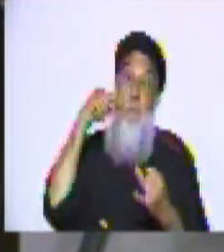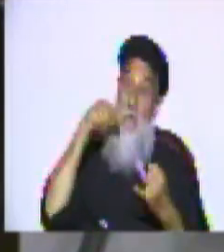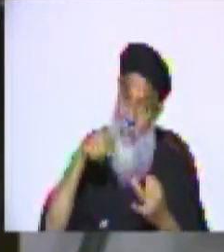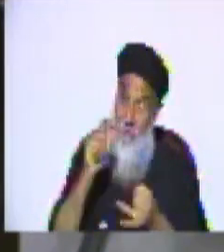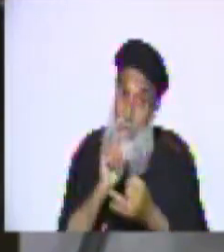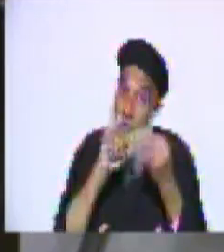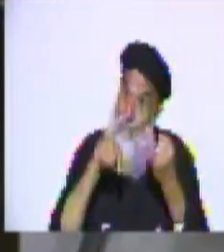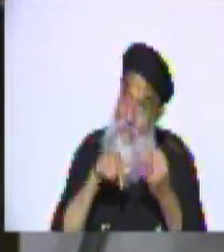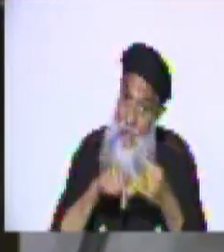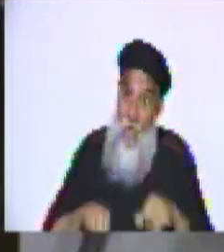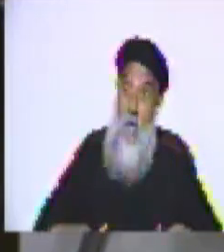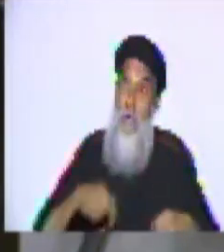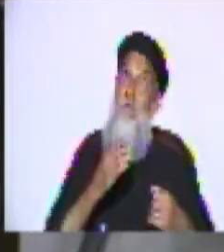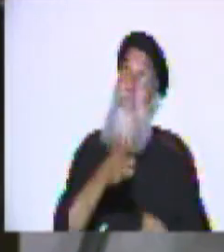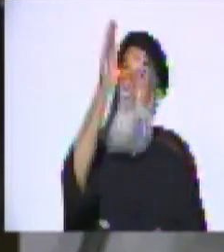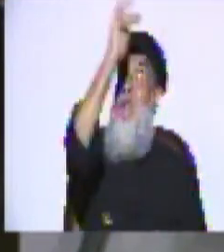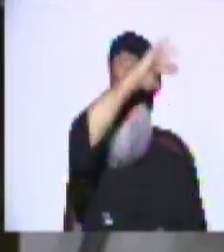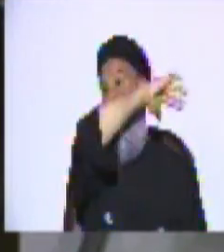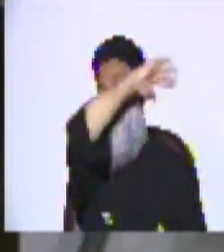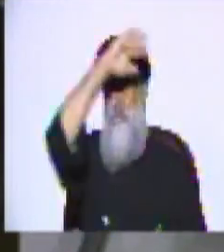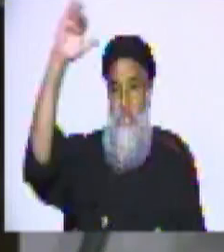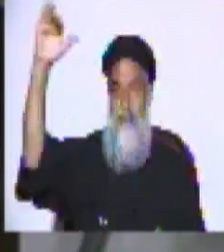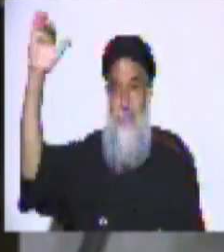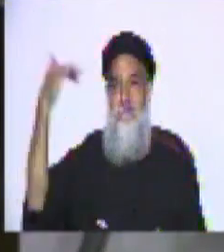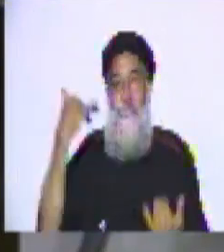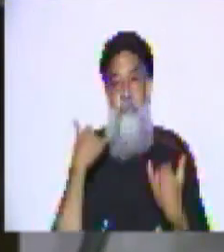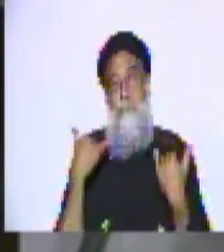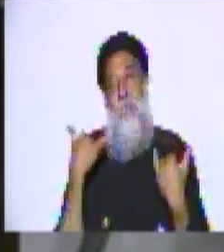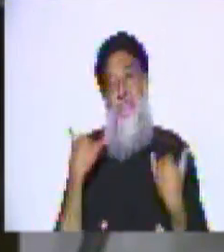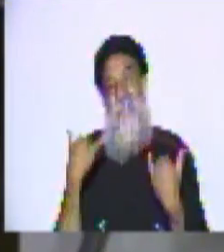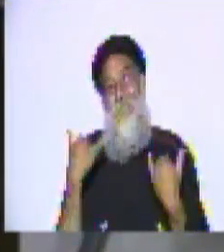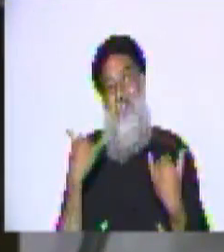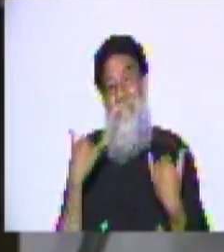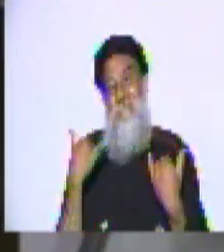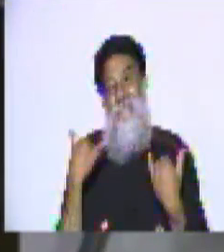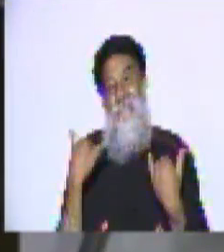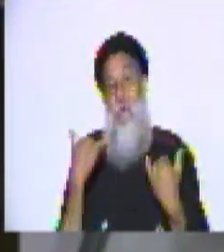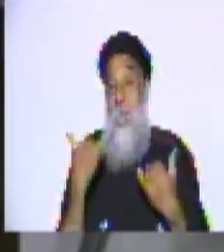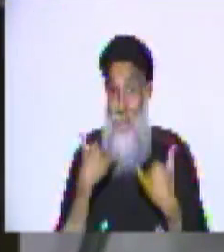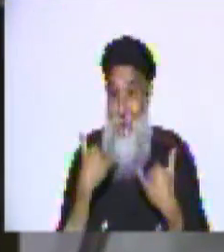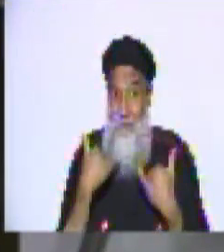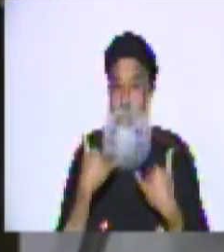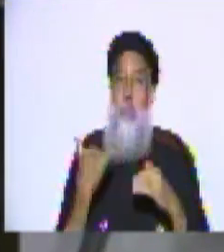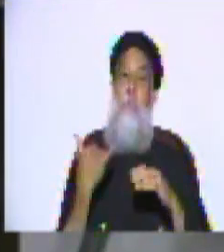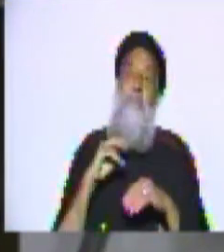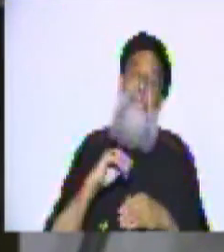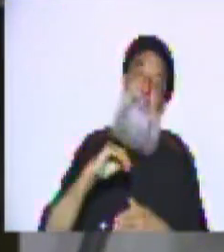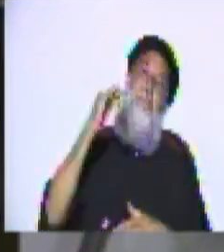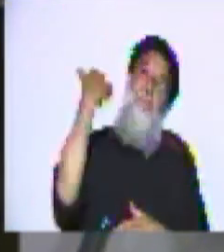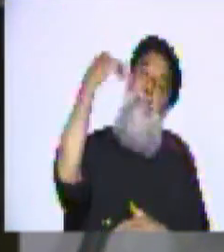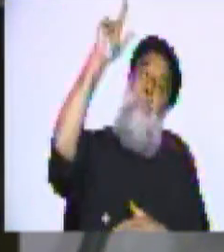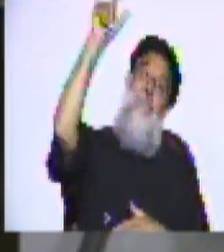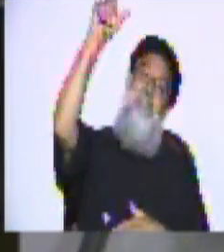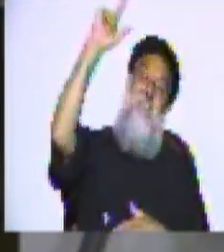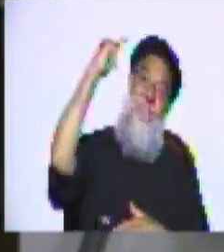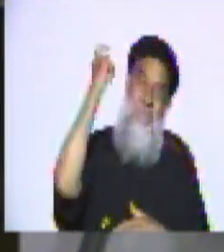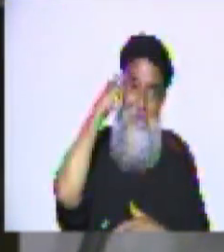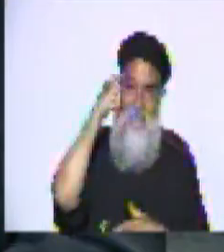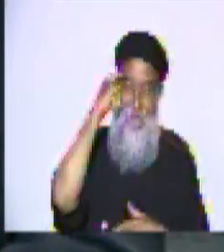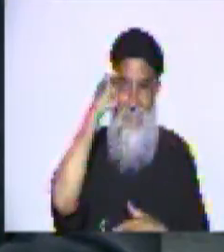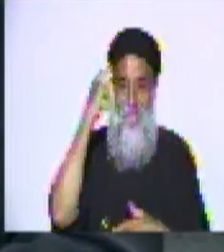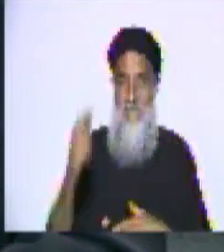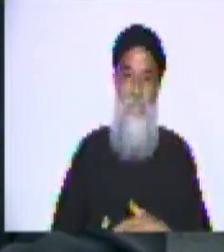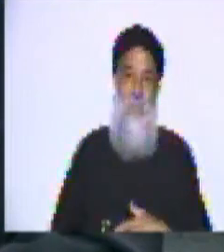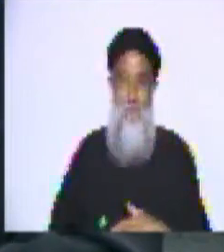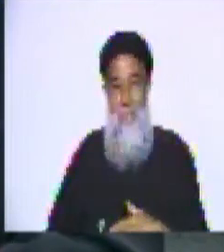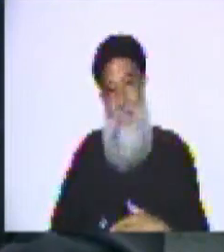ممكن إنسان هينال الحياة الأبدية إلا إذا تمتع بهذا يعني تناول. فالآباء الرسل اللي